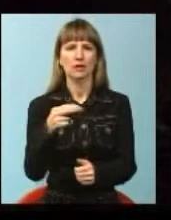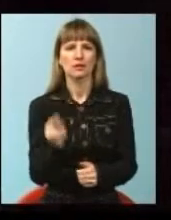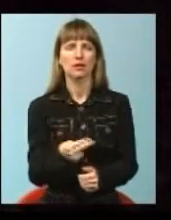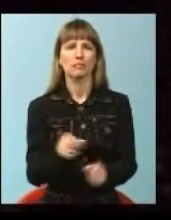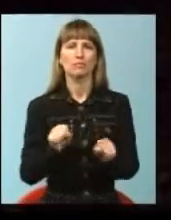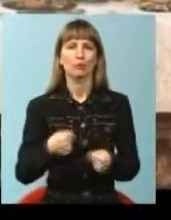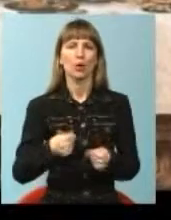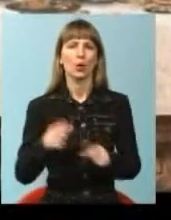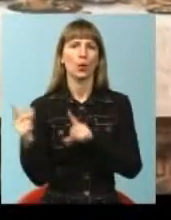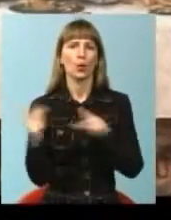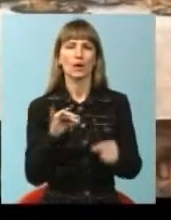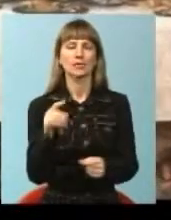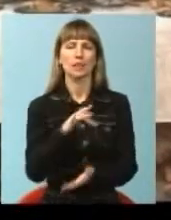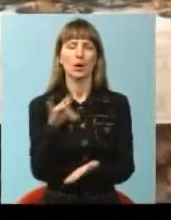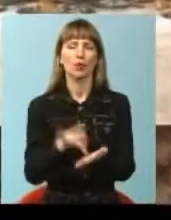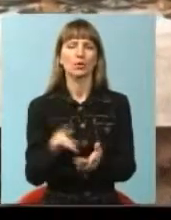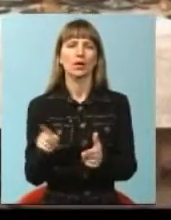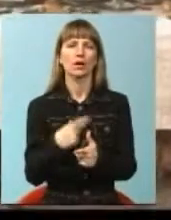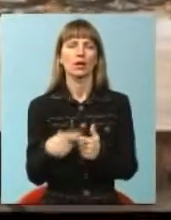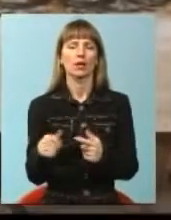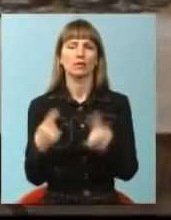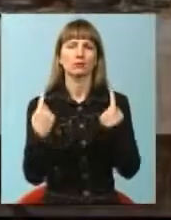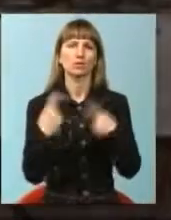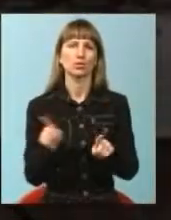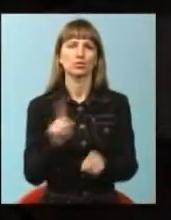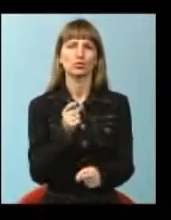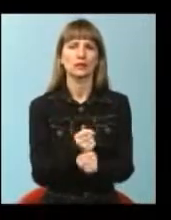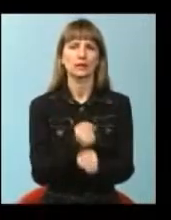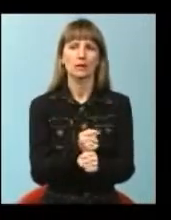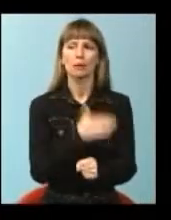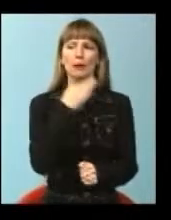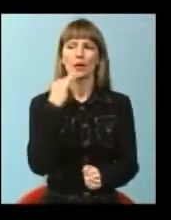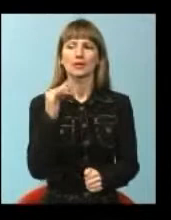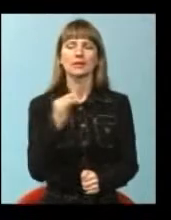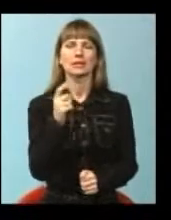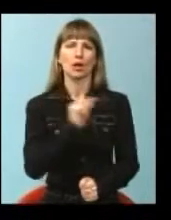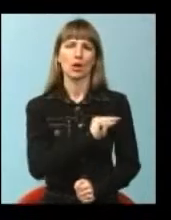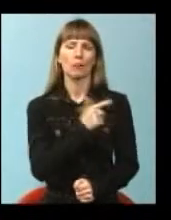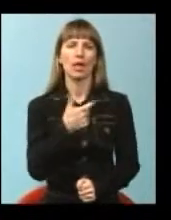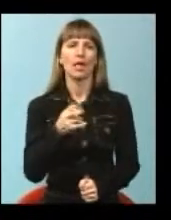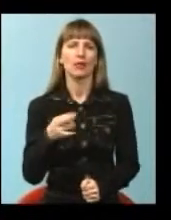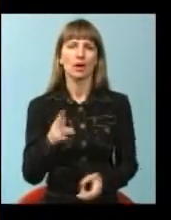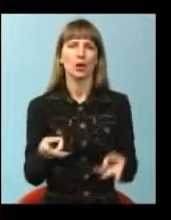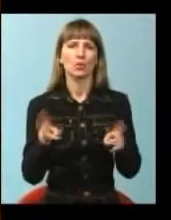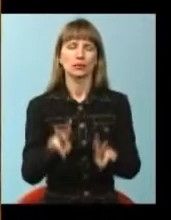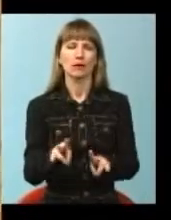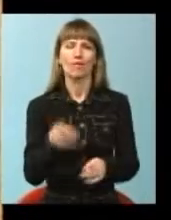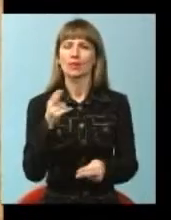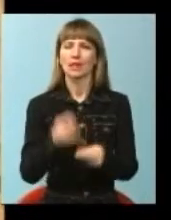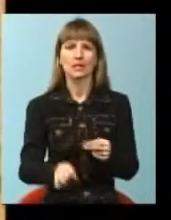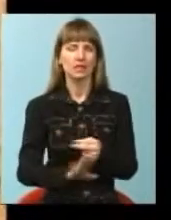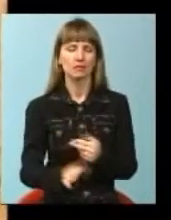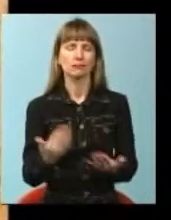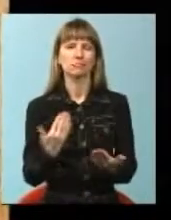майстер міг піти з міста або відволіктися на якийсь винахід. Багато з робіт генія так і залишилися